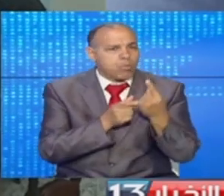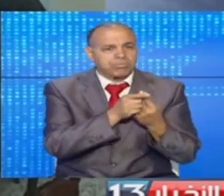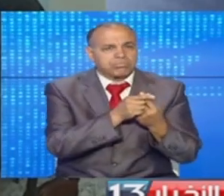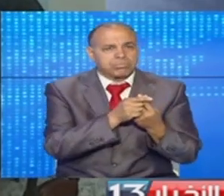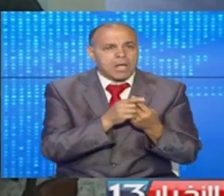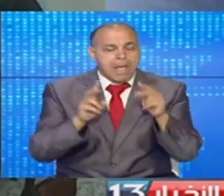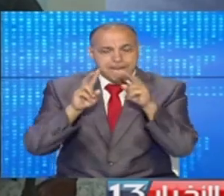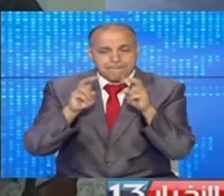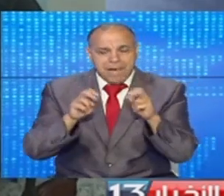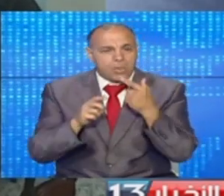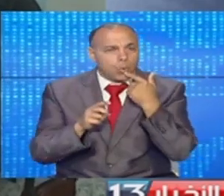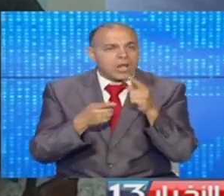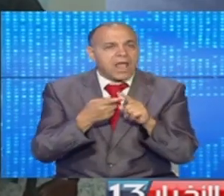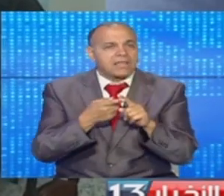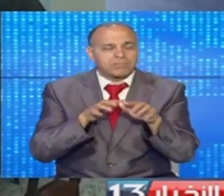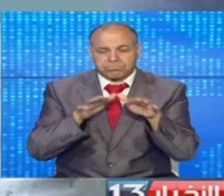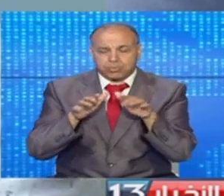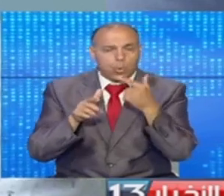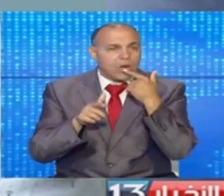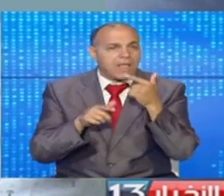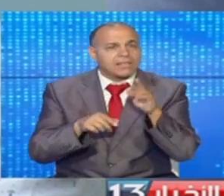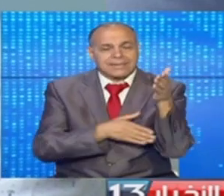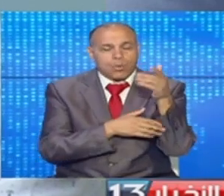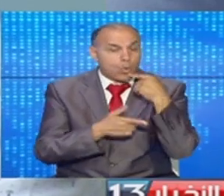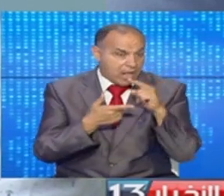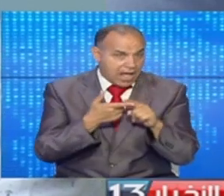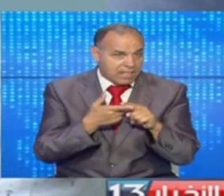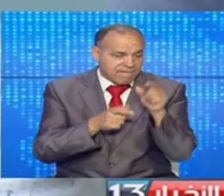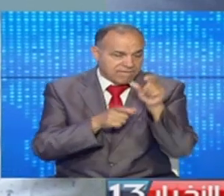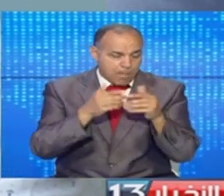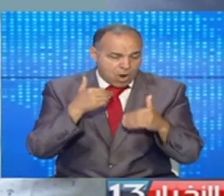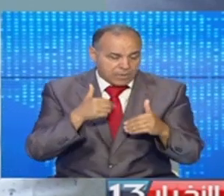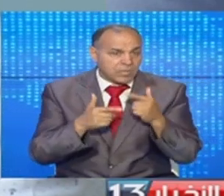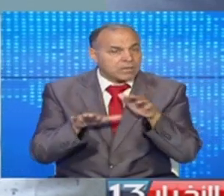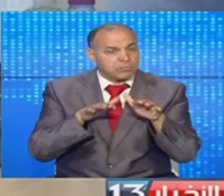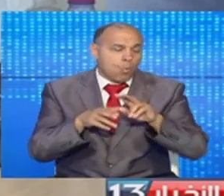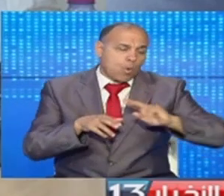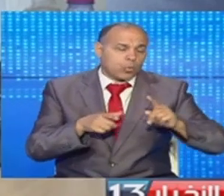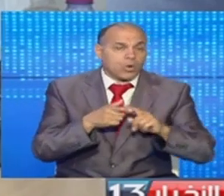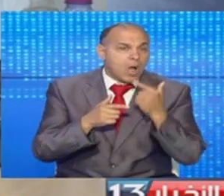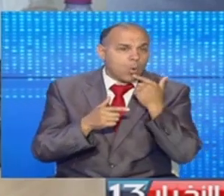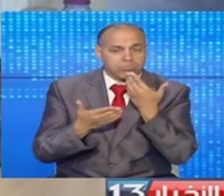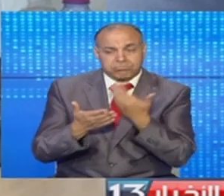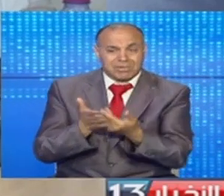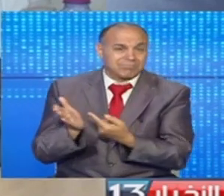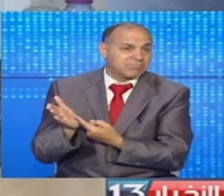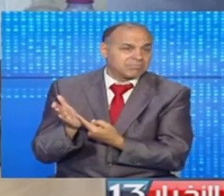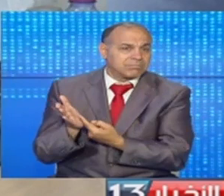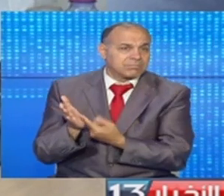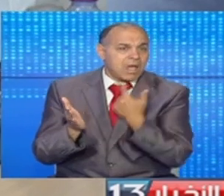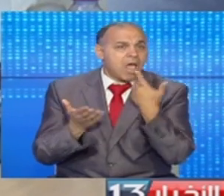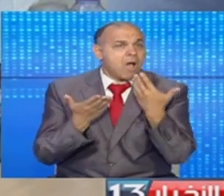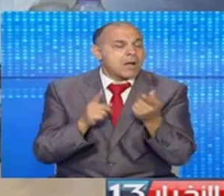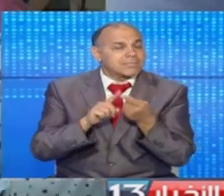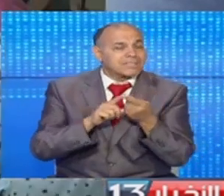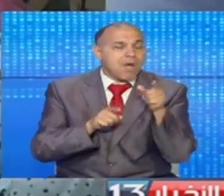ووفق البحث فإنه رغم الإجراءات التي اتخذتها الدولة فإن هذه الفئة تطمح إلى إجراءات أخرى تأخذ بعين الاعتبار الوضع